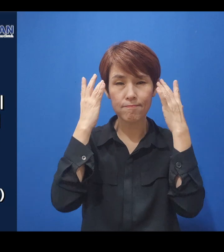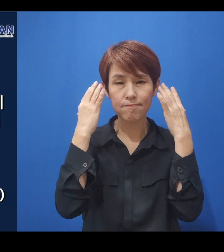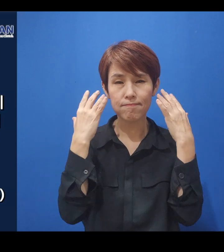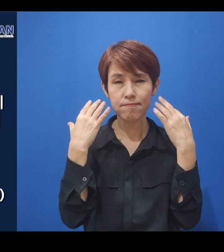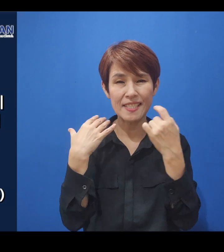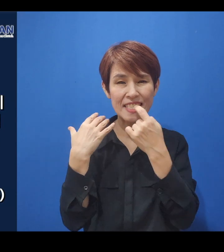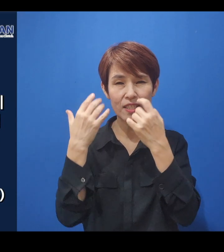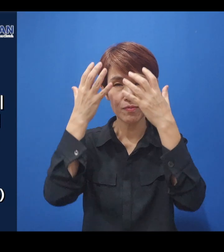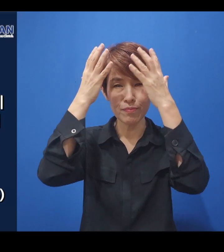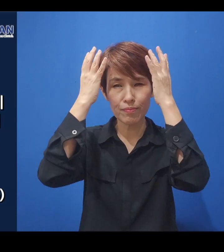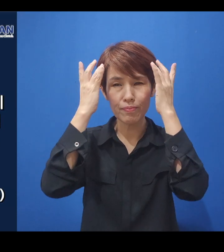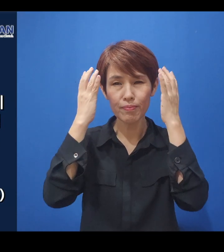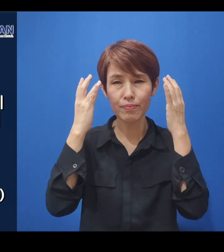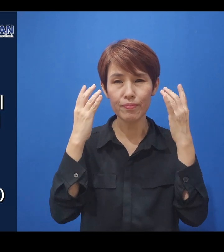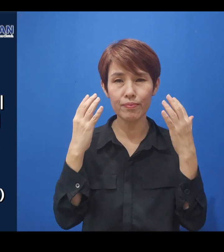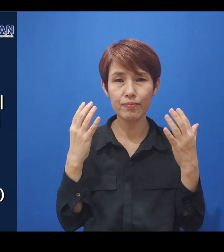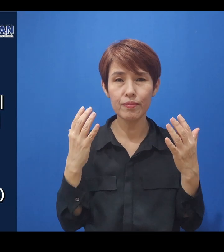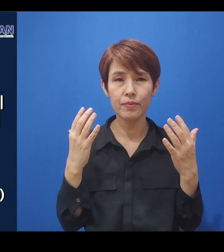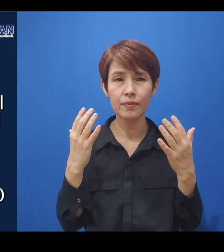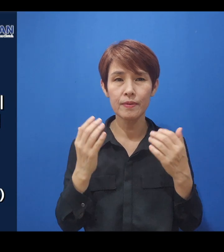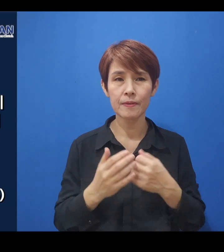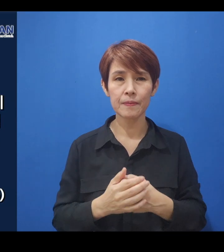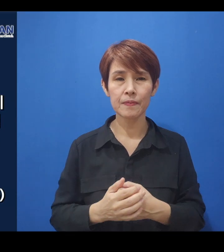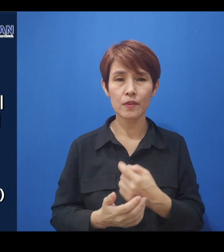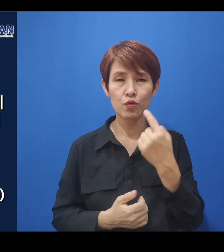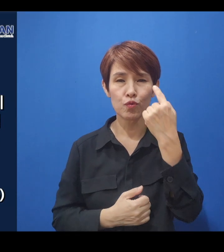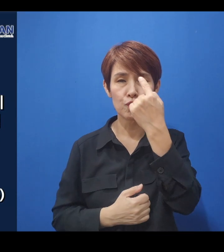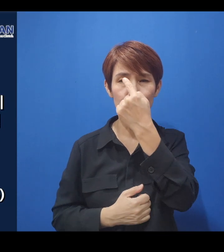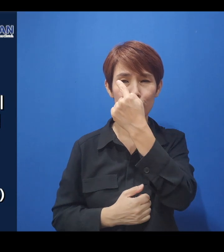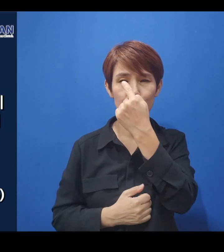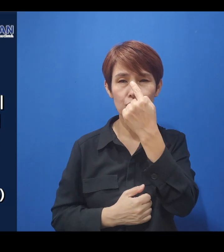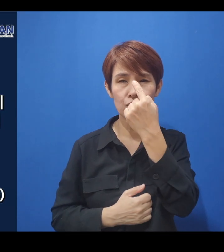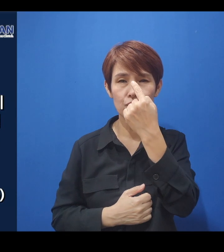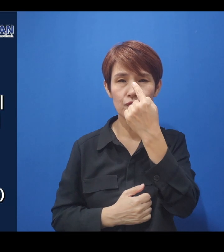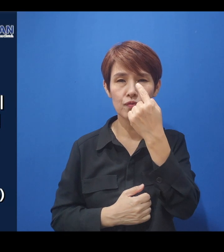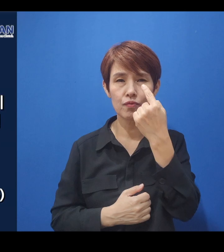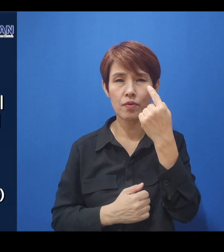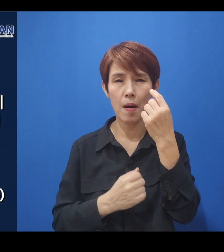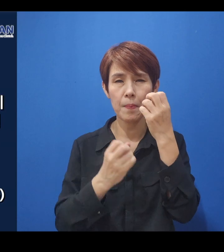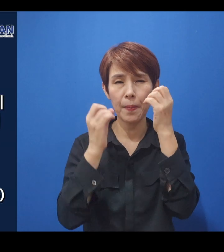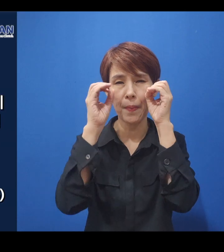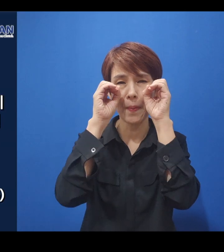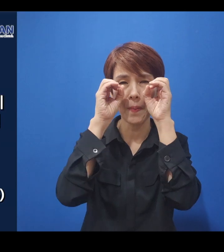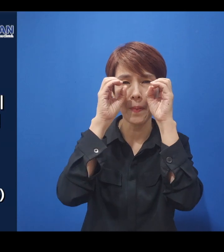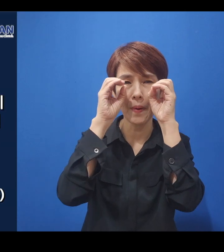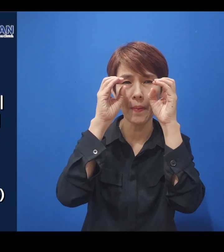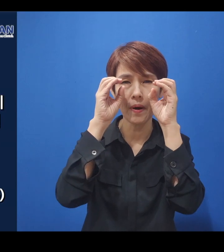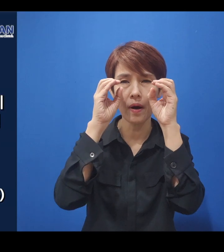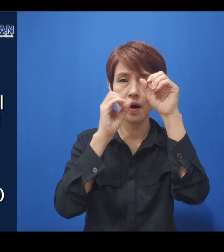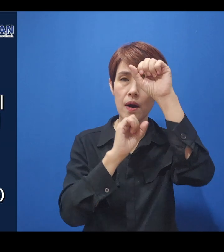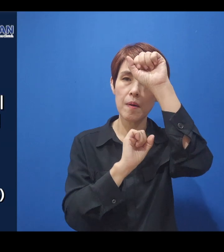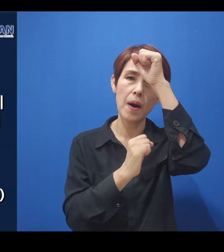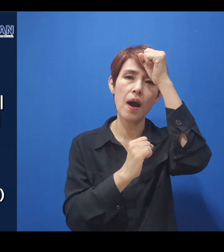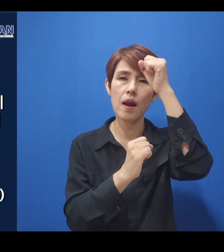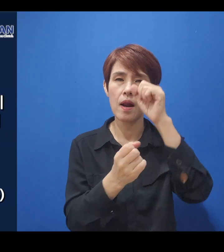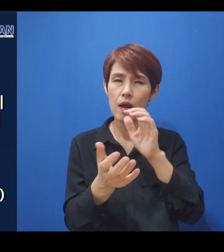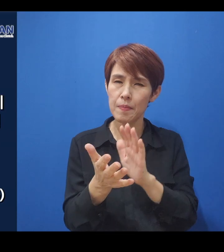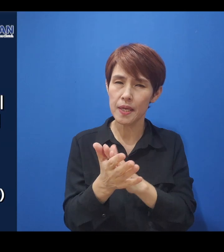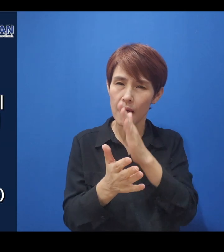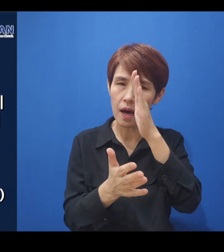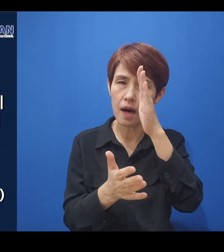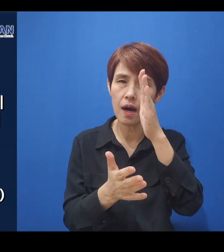하얘요. 눈 같고 그의 눈은 불꽃같이 타올라요. 그의 발은 풀무불에 단련한 빛난